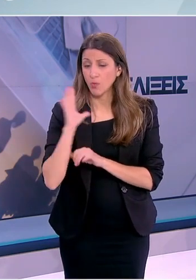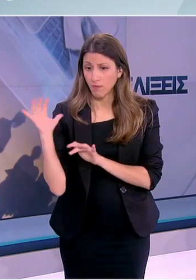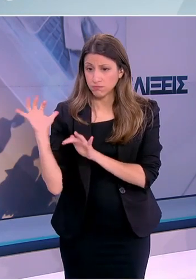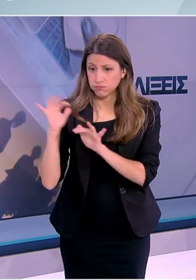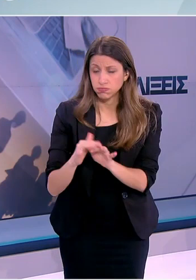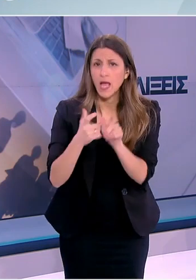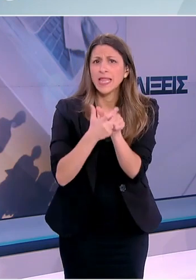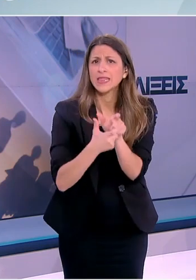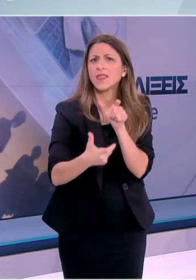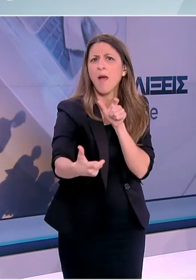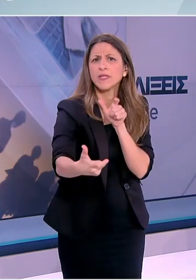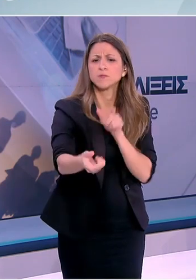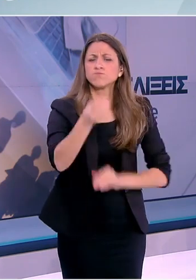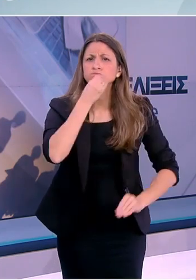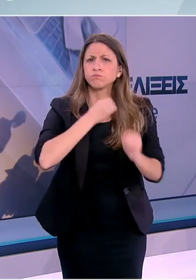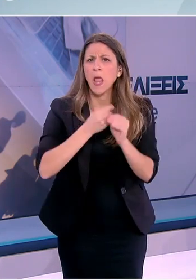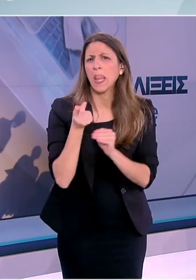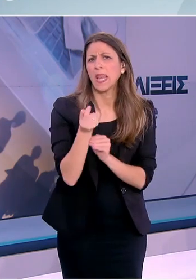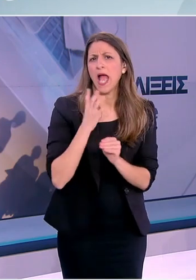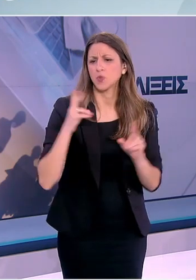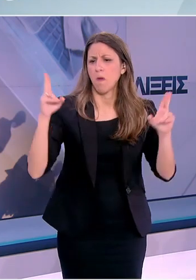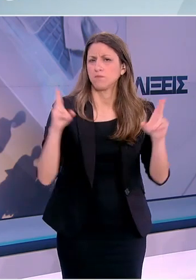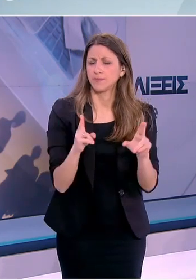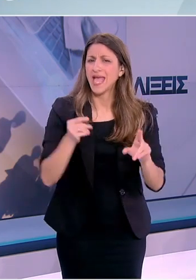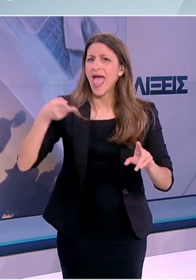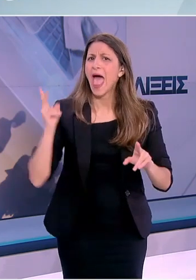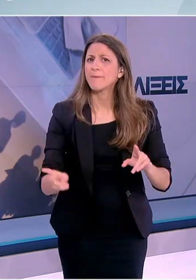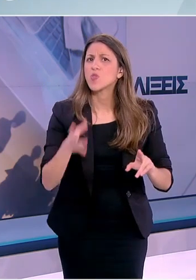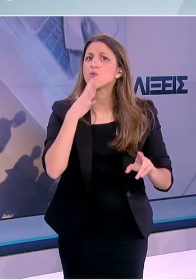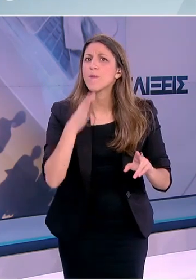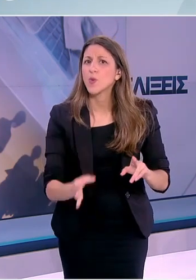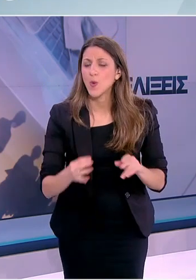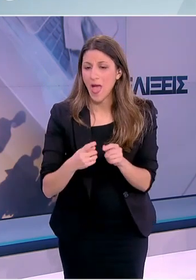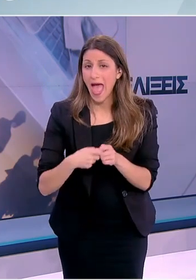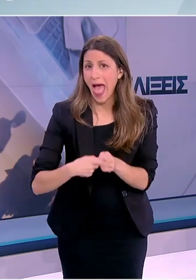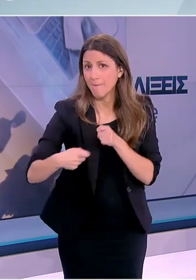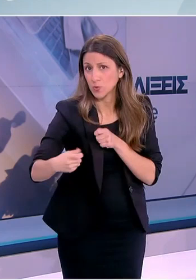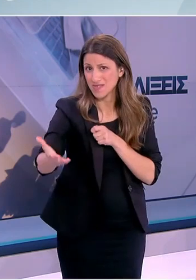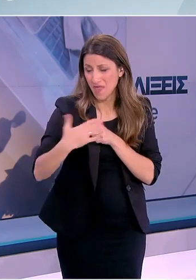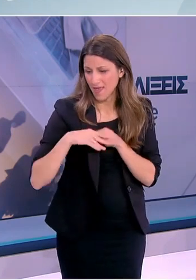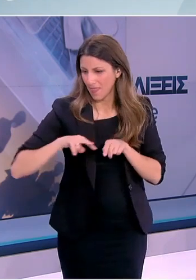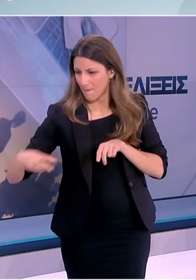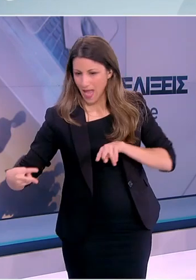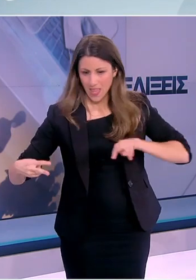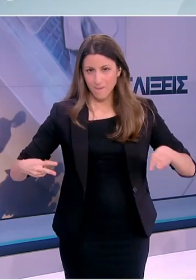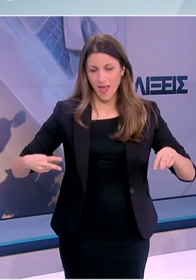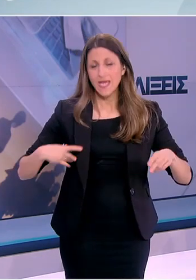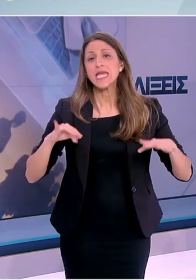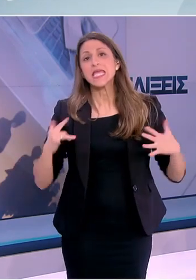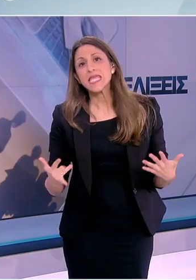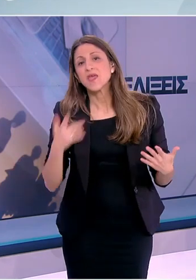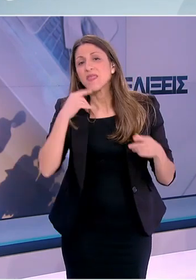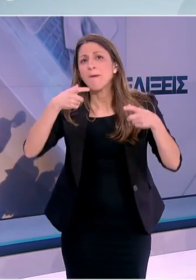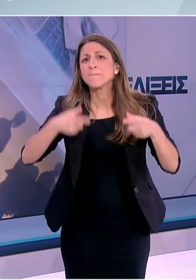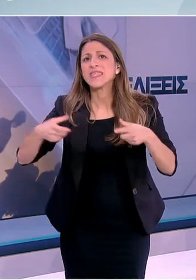ένα πασχαλινό τραπέζι, έστω και αν δεν είναι πολλά άτομα? Είναι γιατί δεν θα τηρούνται οι αποστάσεις? Υπάρχει κίνδυνος από την κοινή χρήση πιάτων και